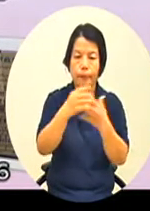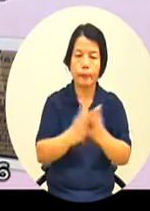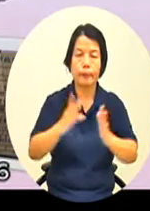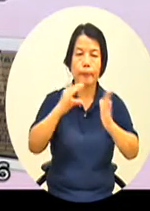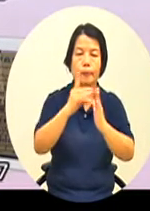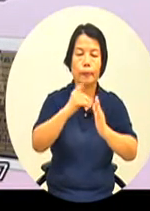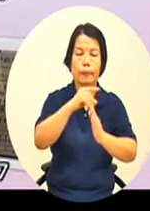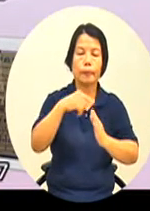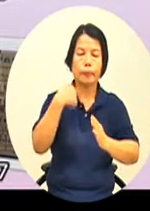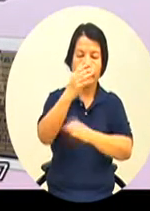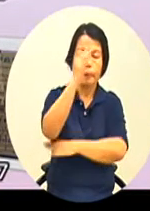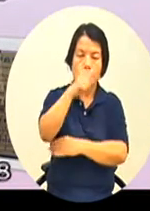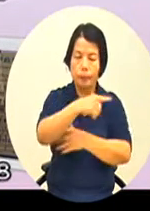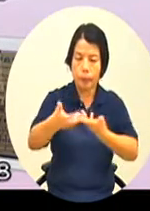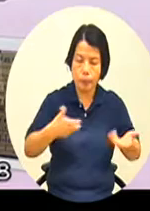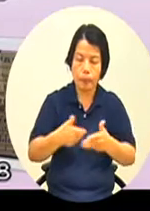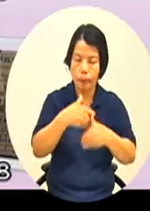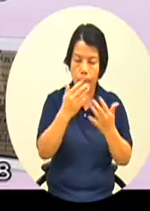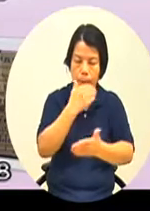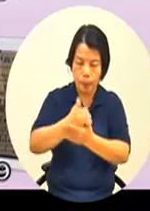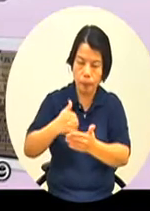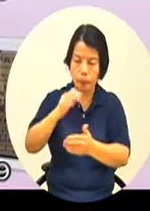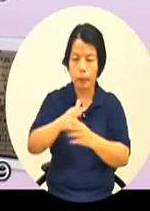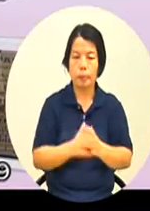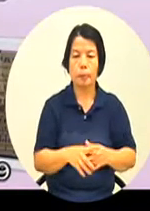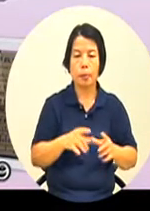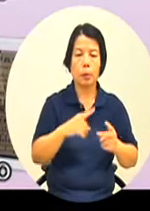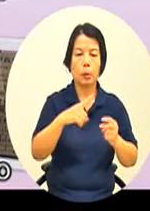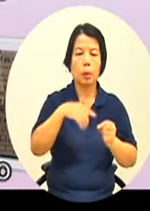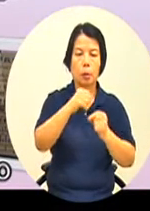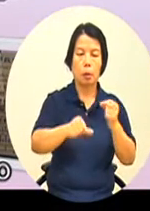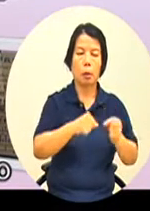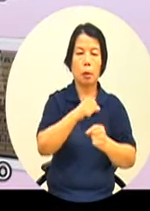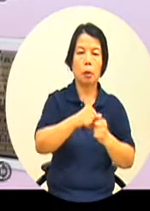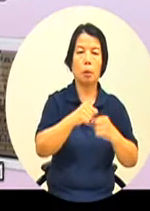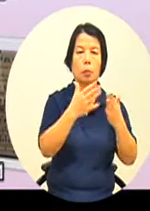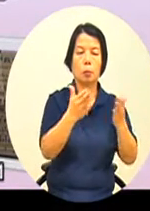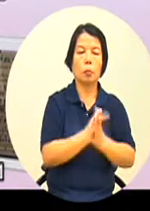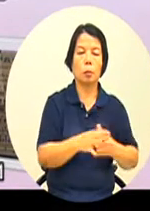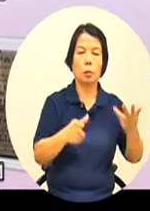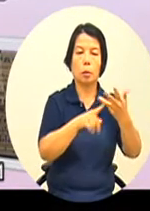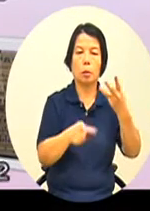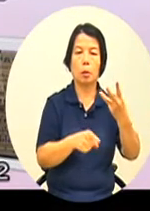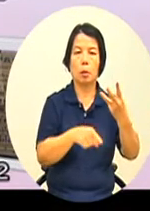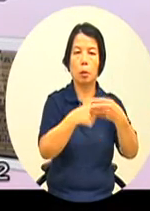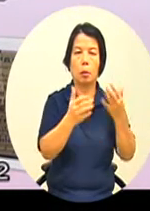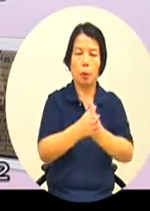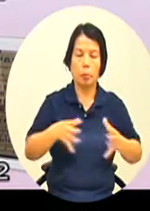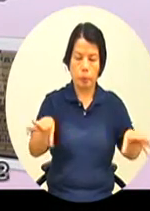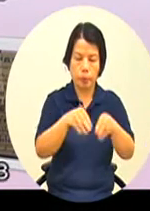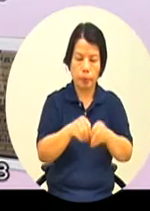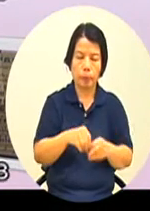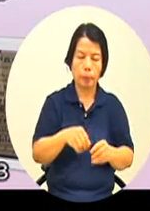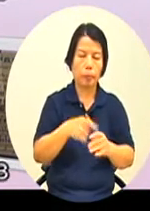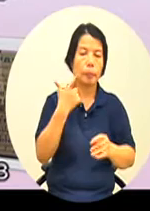并的一个业务。那我们在105年3月1号，我们也整并了美浓户政事务所，我们也